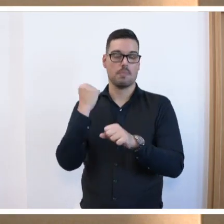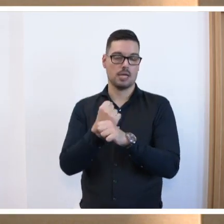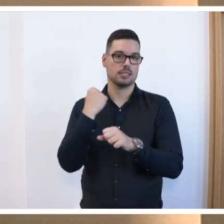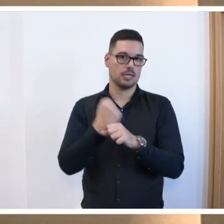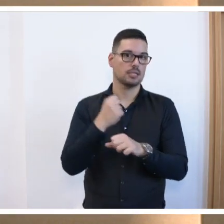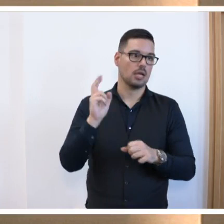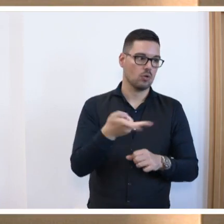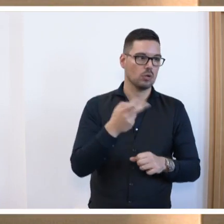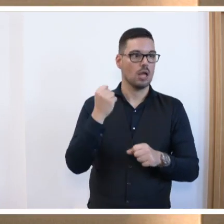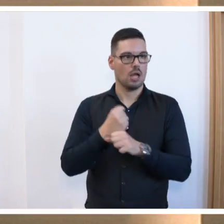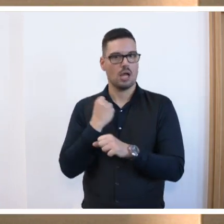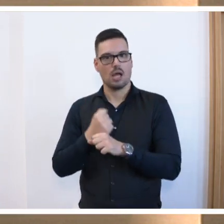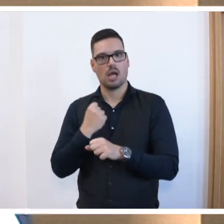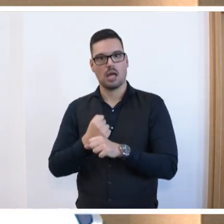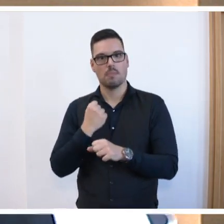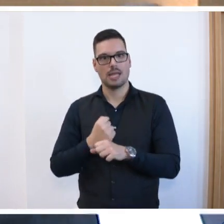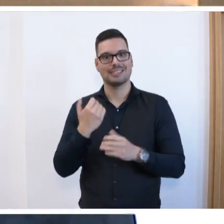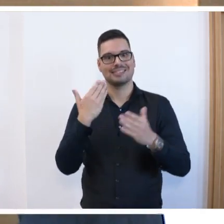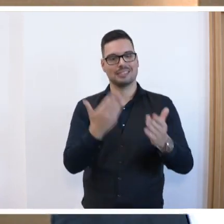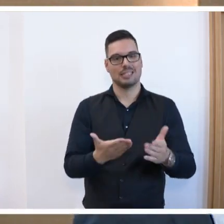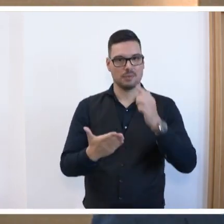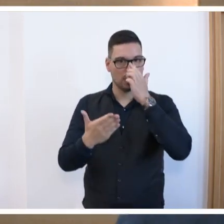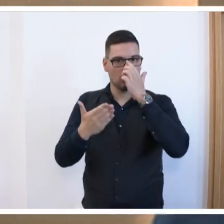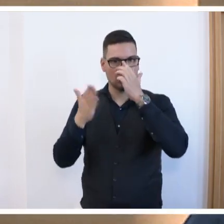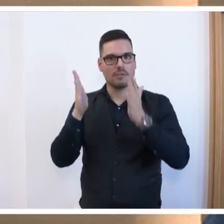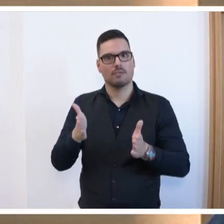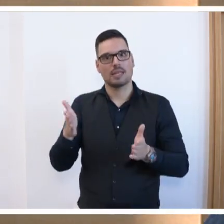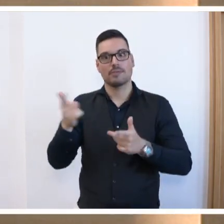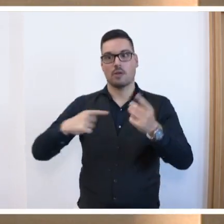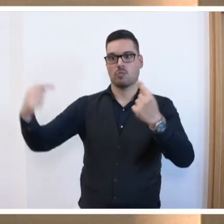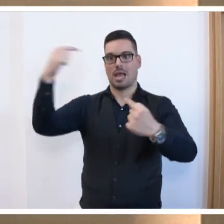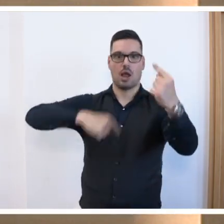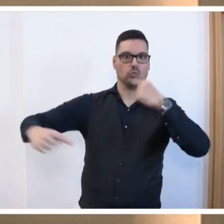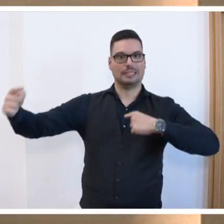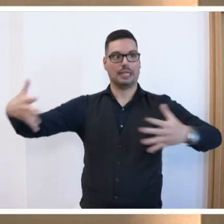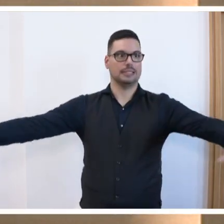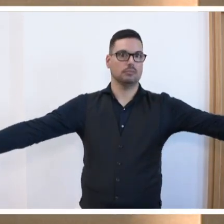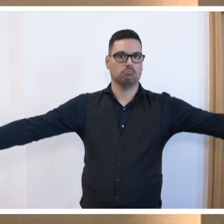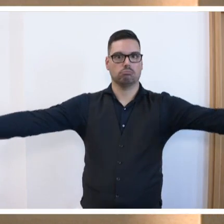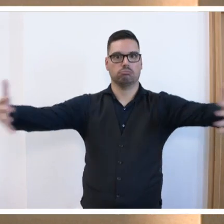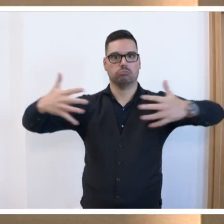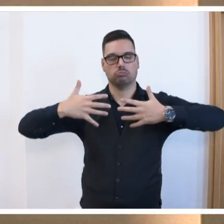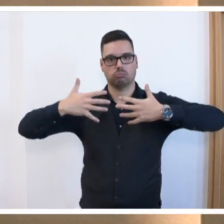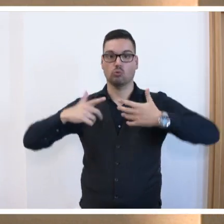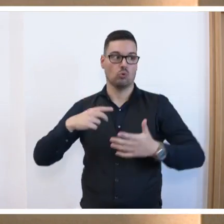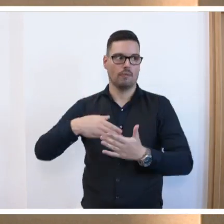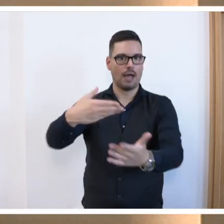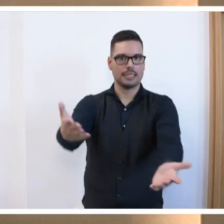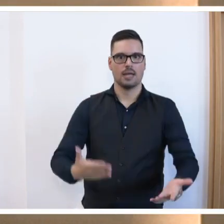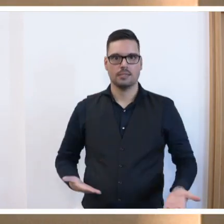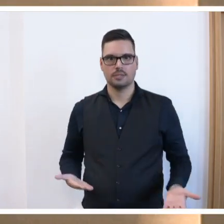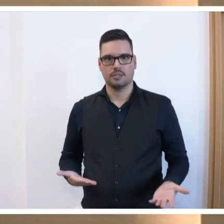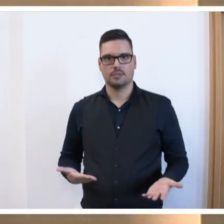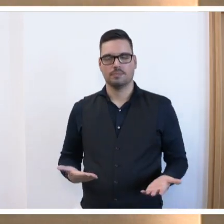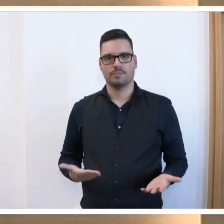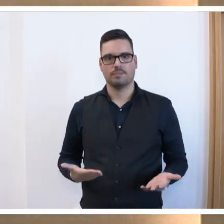sodass die Arbeitgeber Arbeits- und Fachkräfte aus dem Ausland rekrutiert haben und dies immer noch tun.